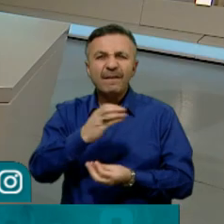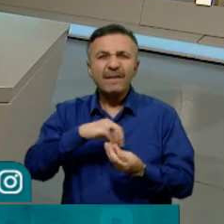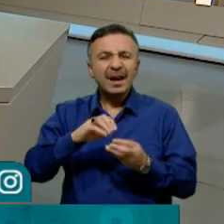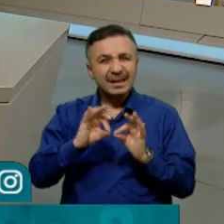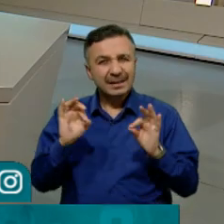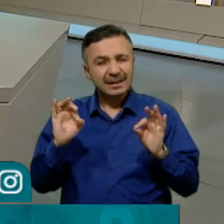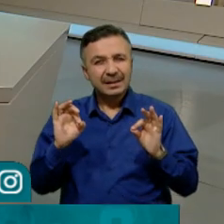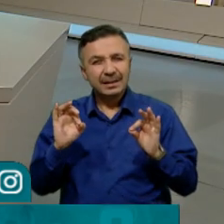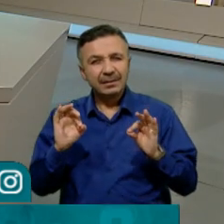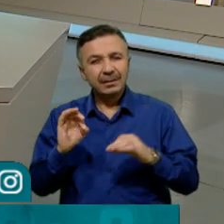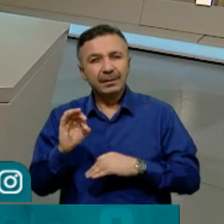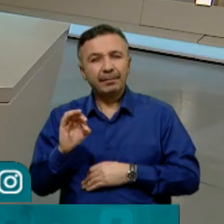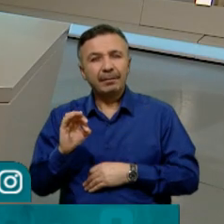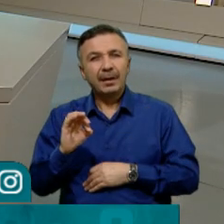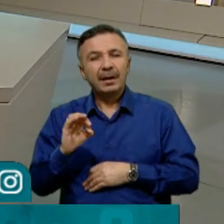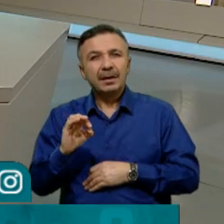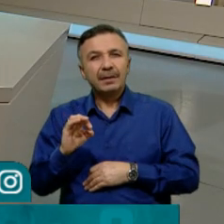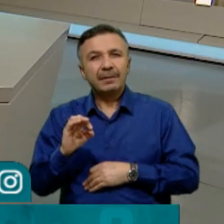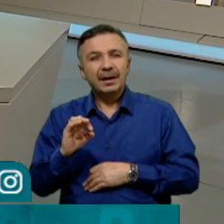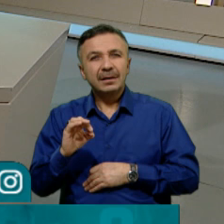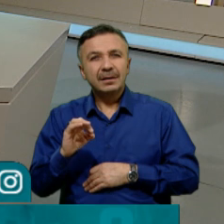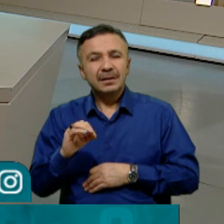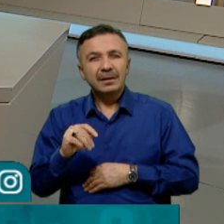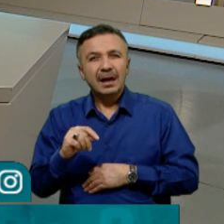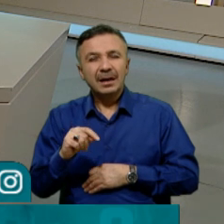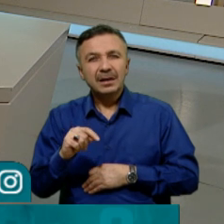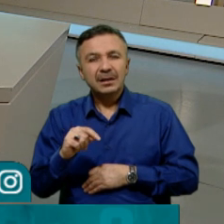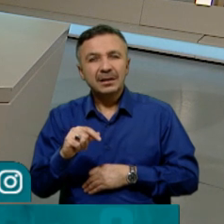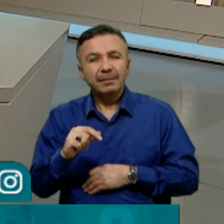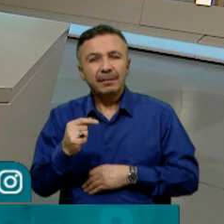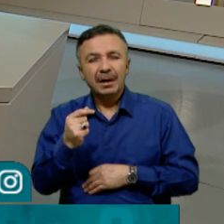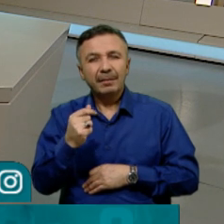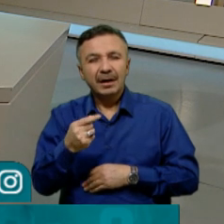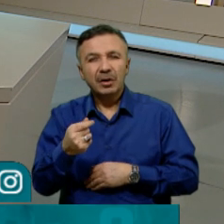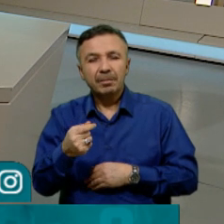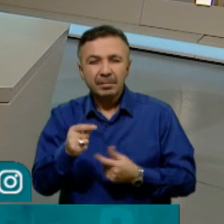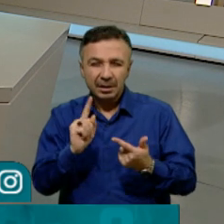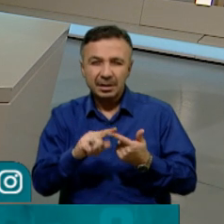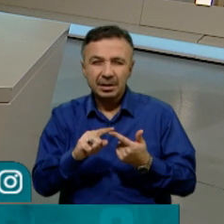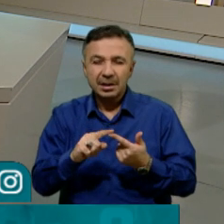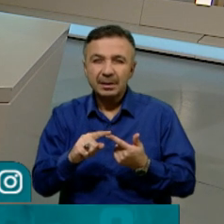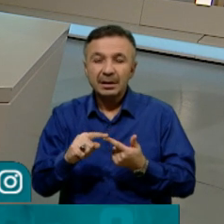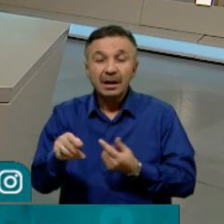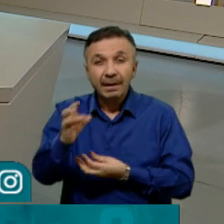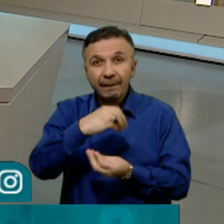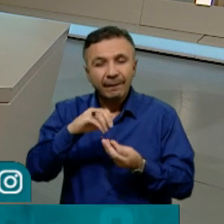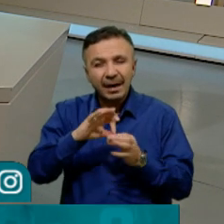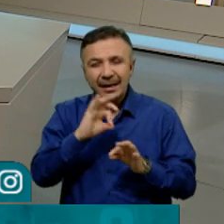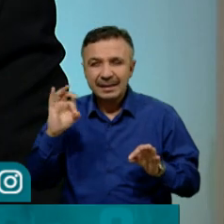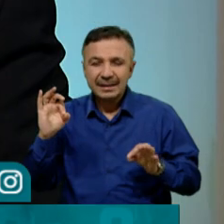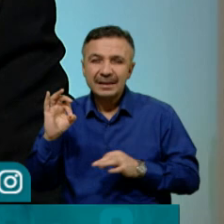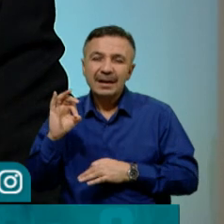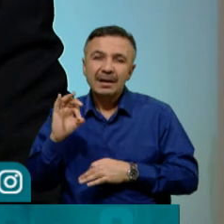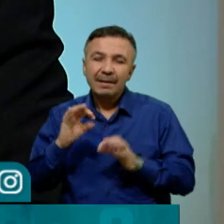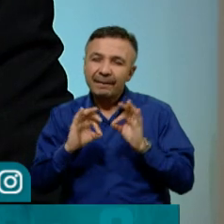veriyor bunu almakta bir problem yok Bir de tamamen faizsiz herhangi bir şekilde bir